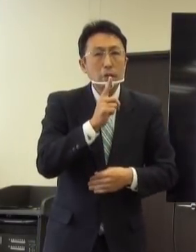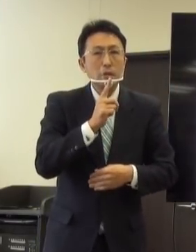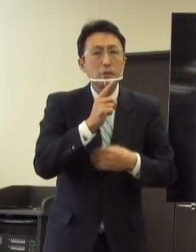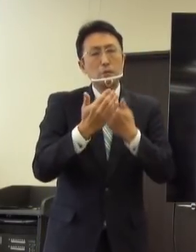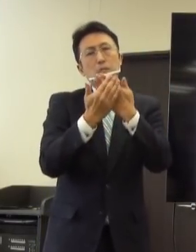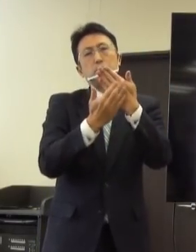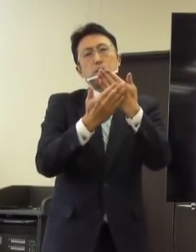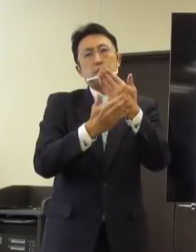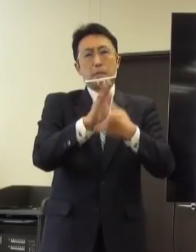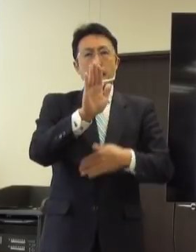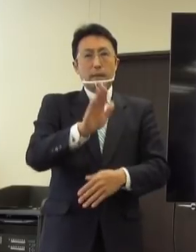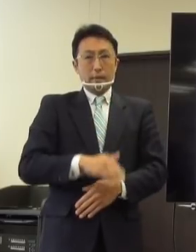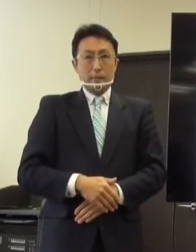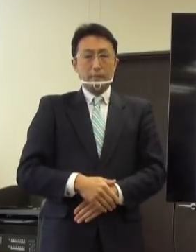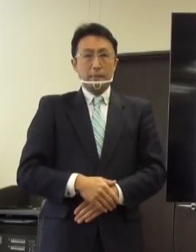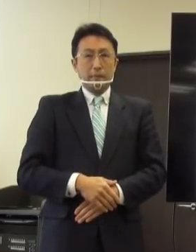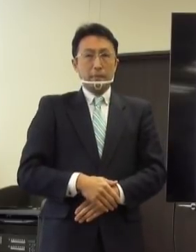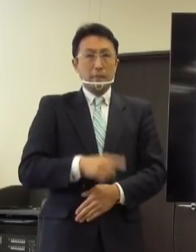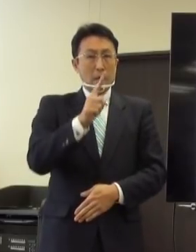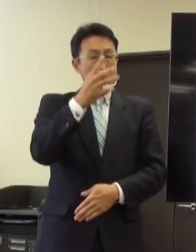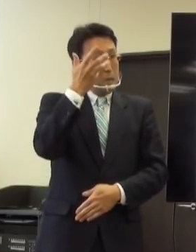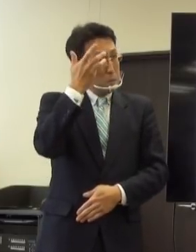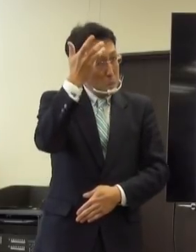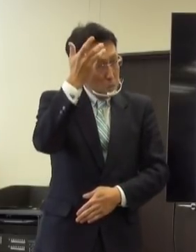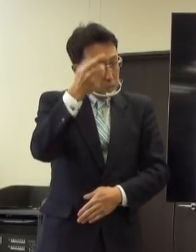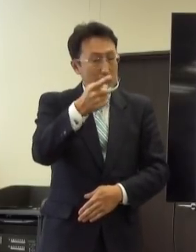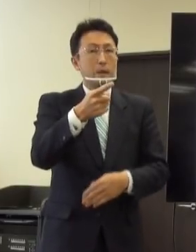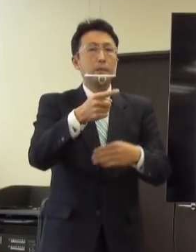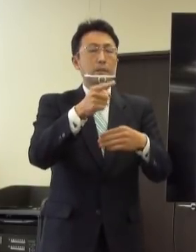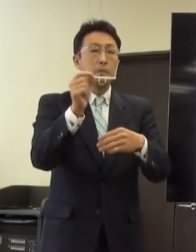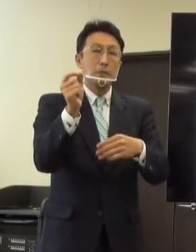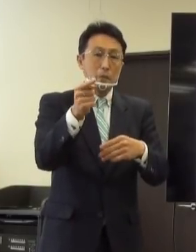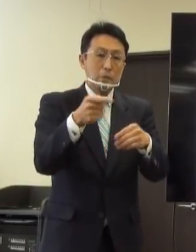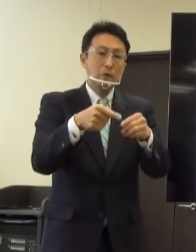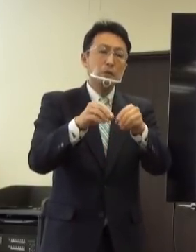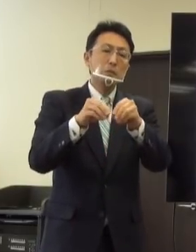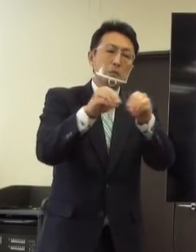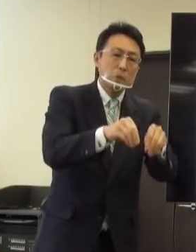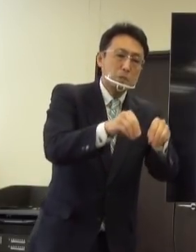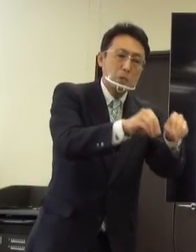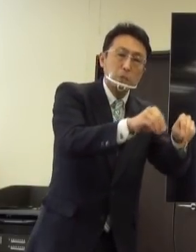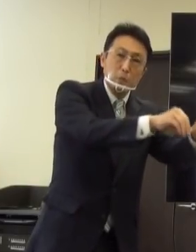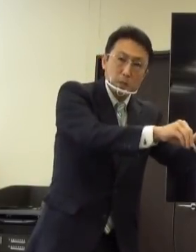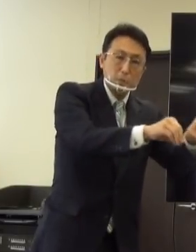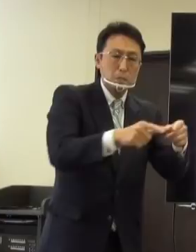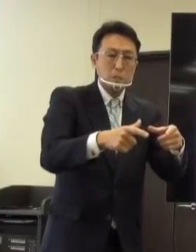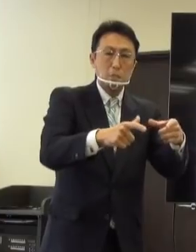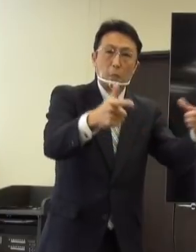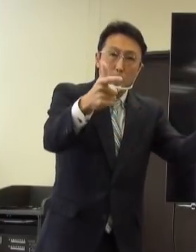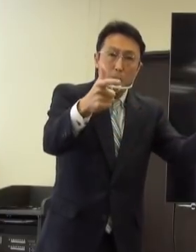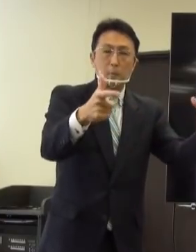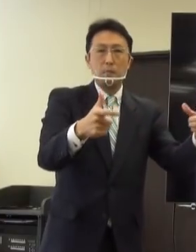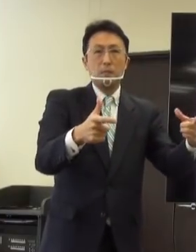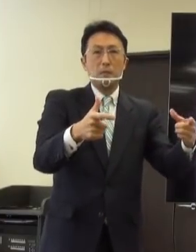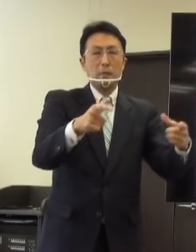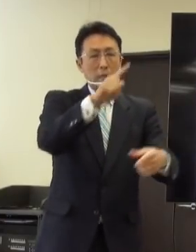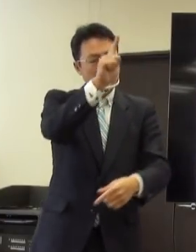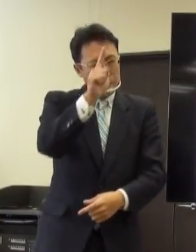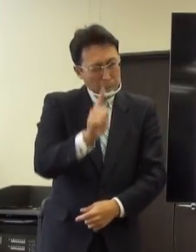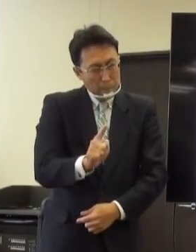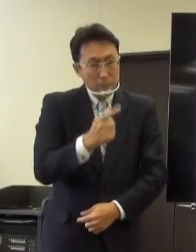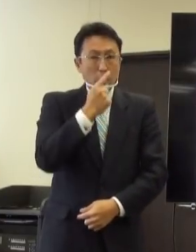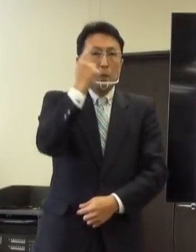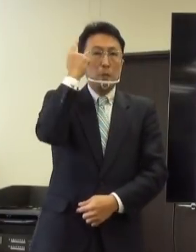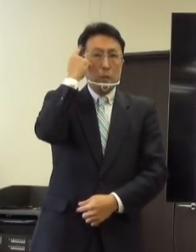その点ではかなり広まる確率が高く確率が高くなってしまったということではないかなというふうに思っております。